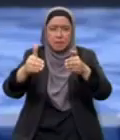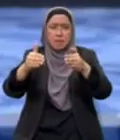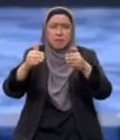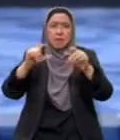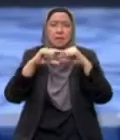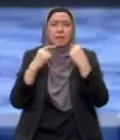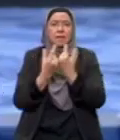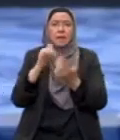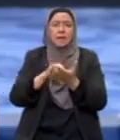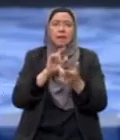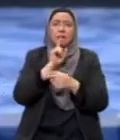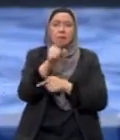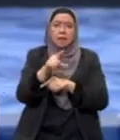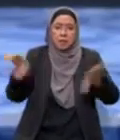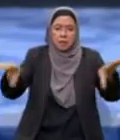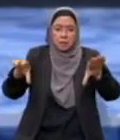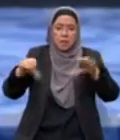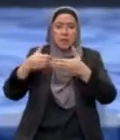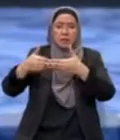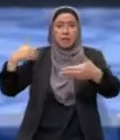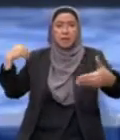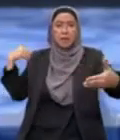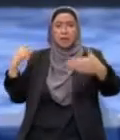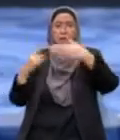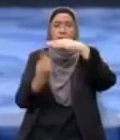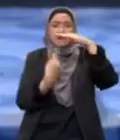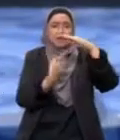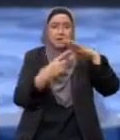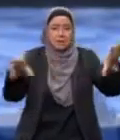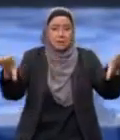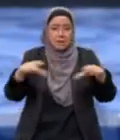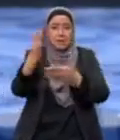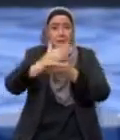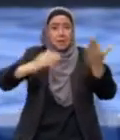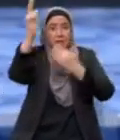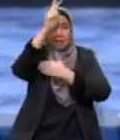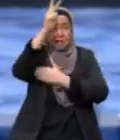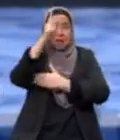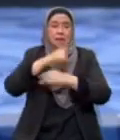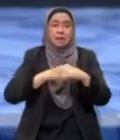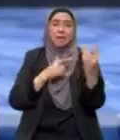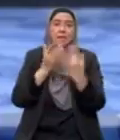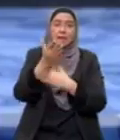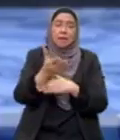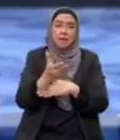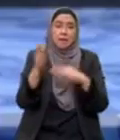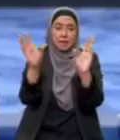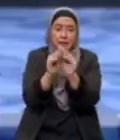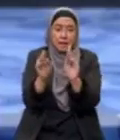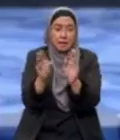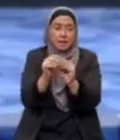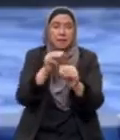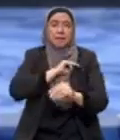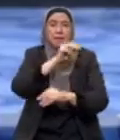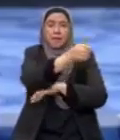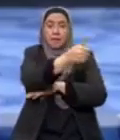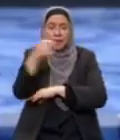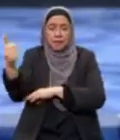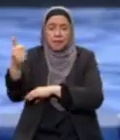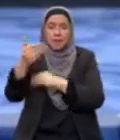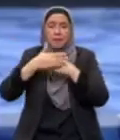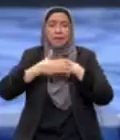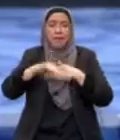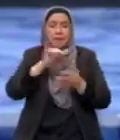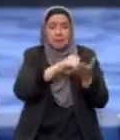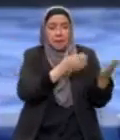sebelum dasar ditentukan oleh pihak kerajaan melalui mesyuarat kabinet selepas itu akan dibawakan dengan semua ahli-ahli parlimen dalam sesi libat